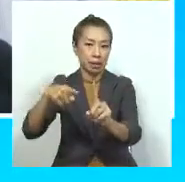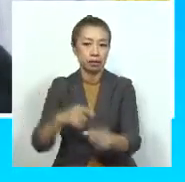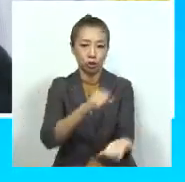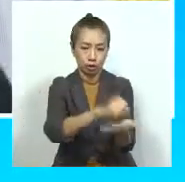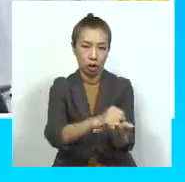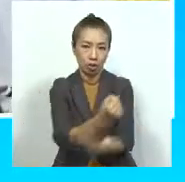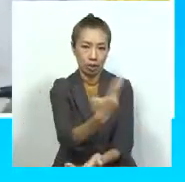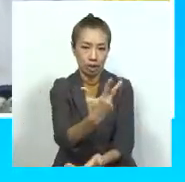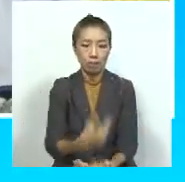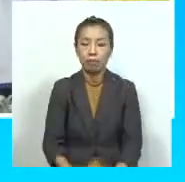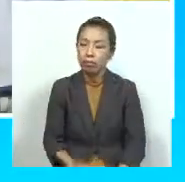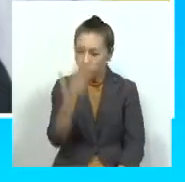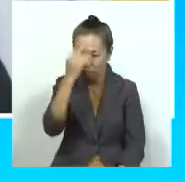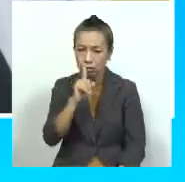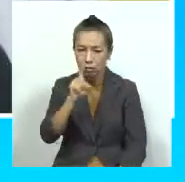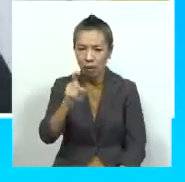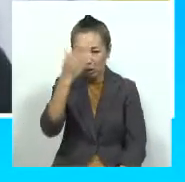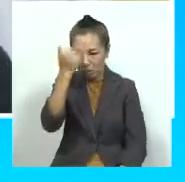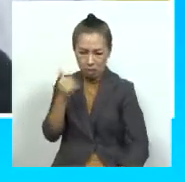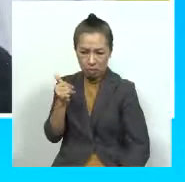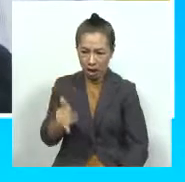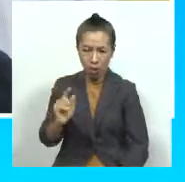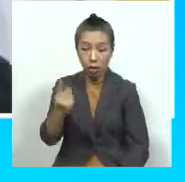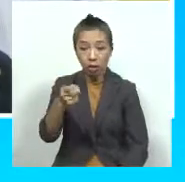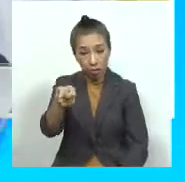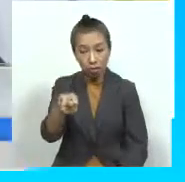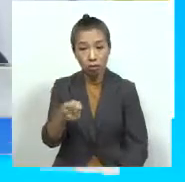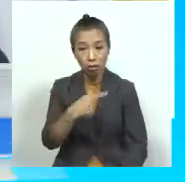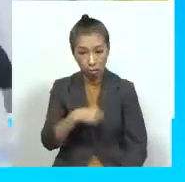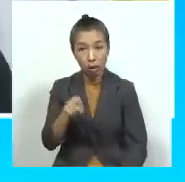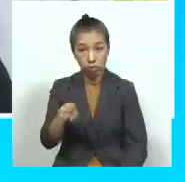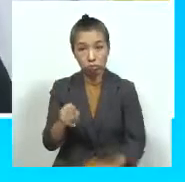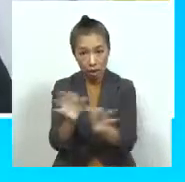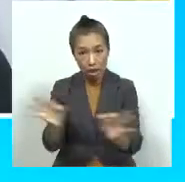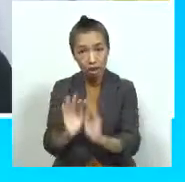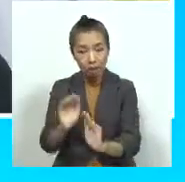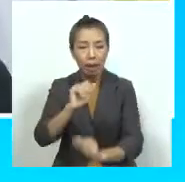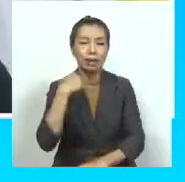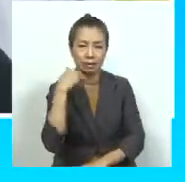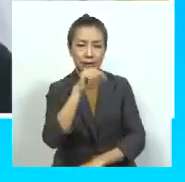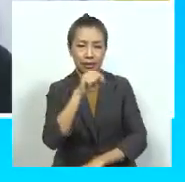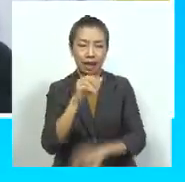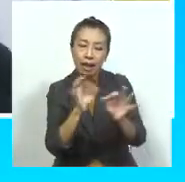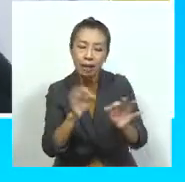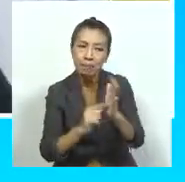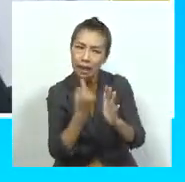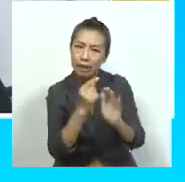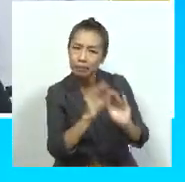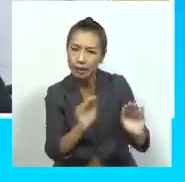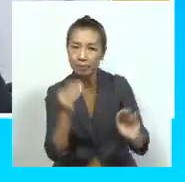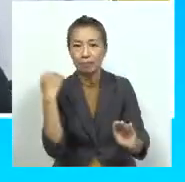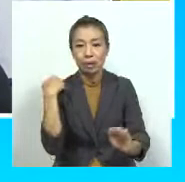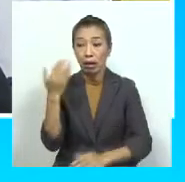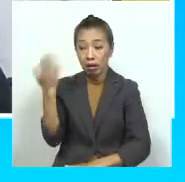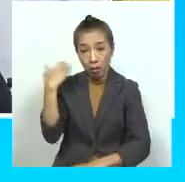ครับผม ทำไมเราถึงตัดสินมาจองเป็นคือเป็นคนสะสมอยู่แล้วหรือเปล่า ใช่ครับจริงๆก็เพิ่งจะเริ่มสะสมได้ไม่นานนะครับผมครับ ก่อนหน้านี้สะสมอะ